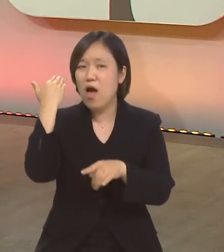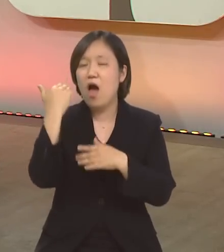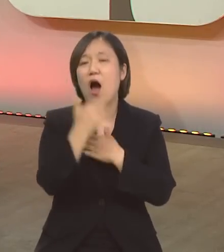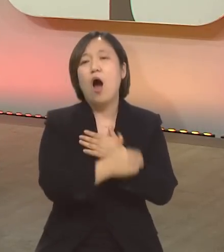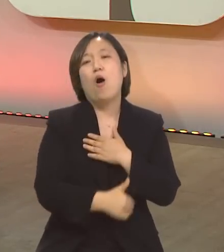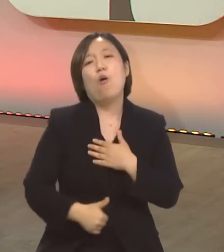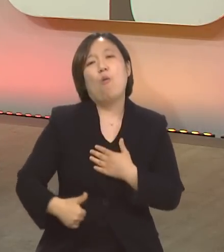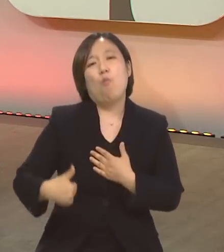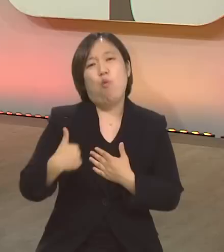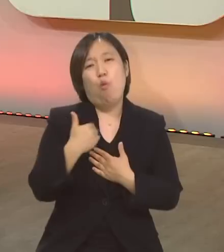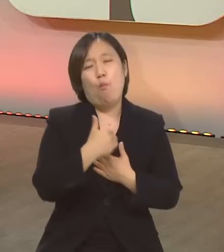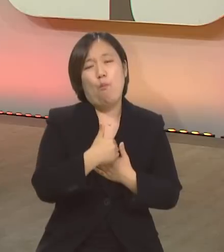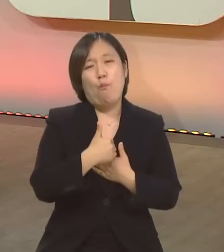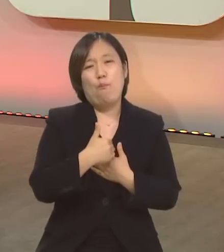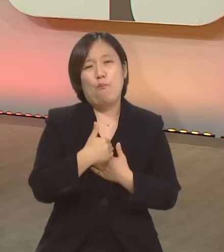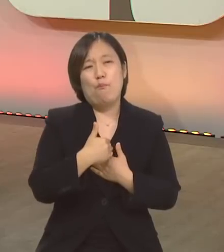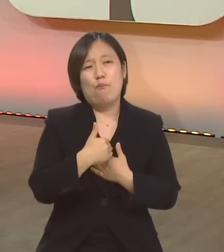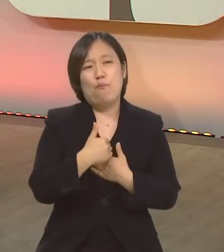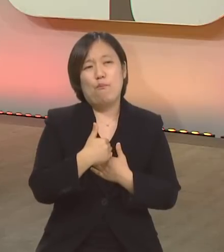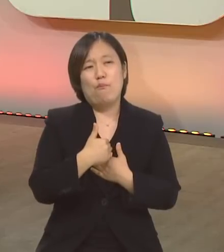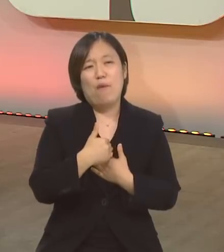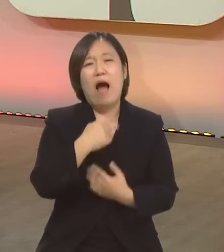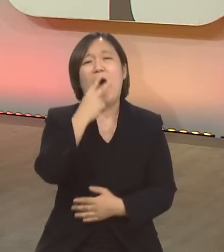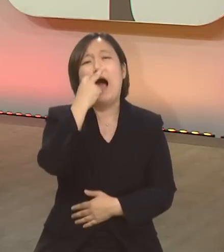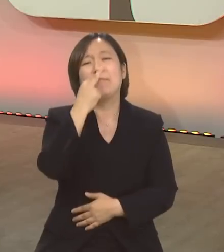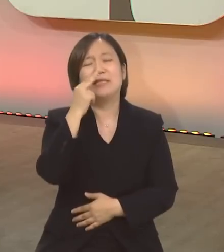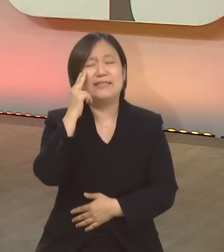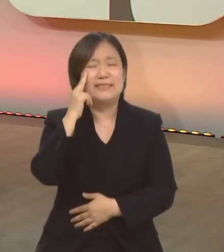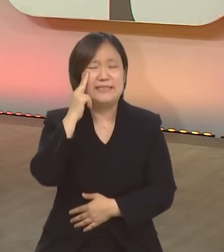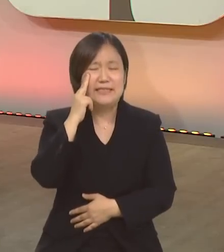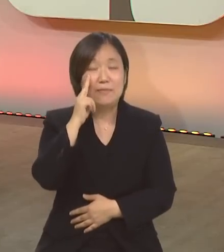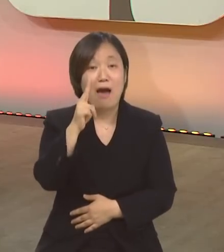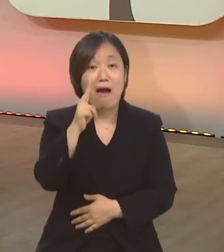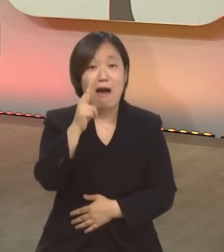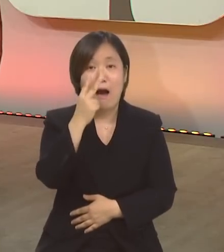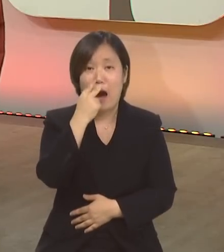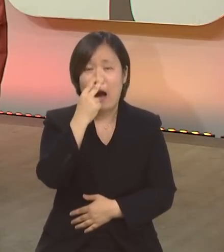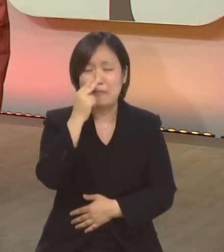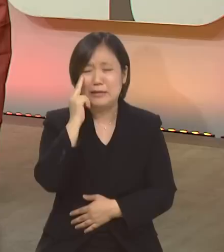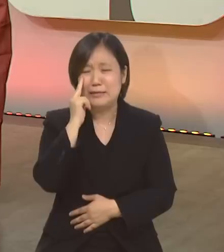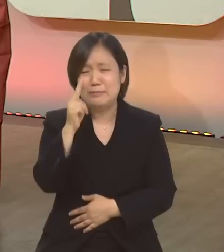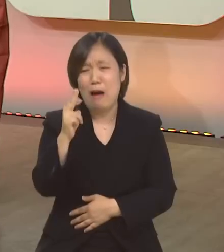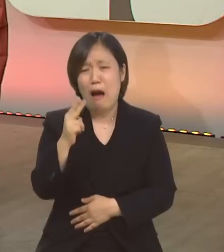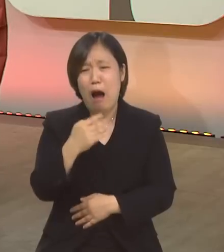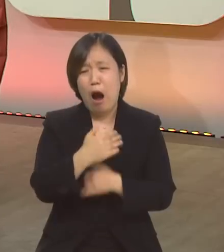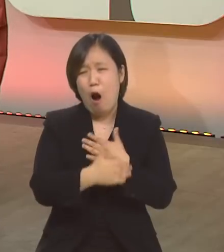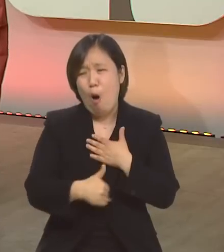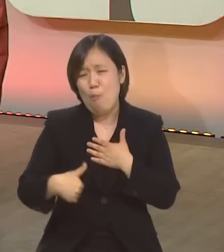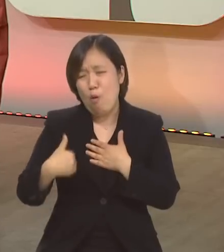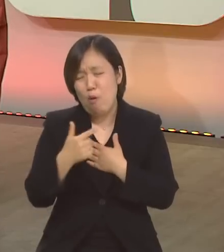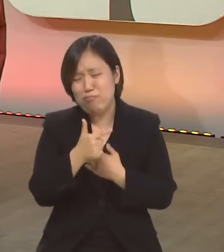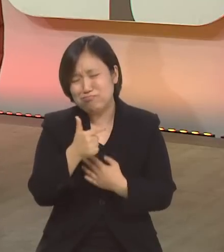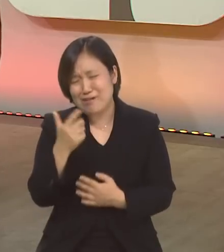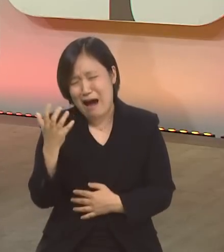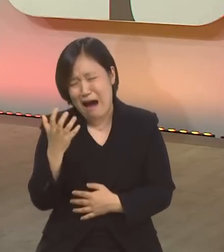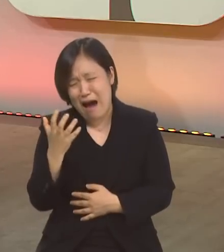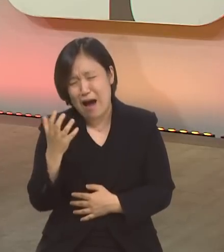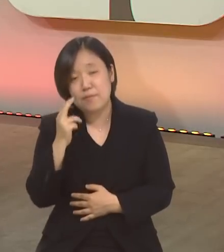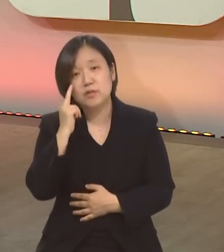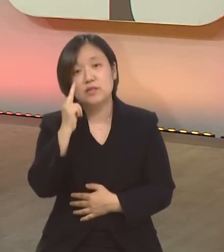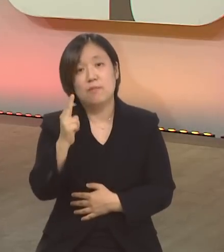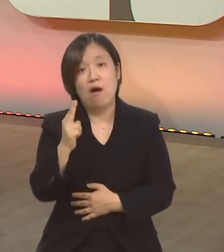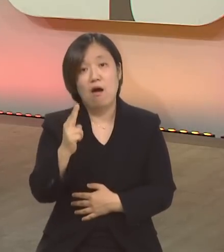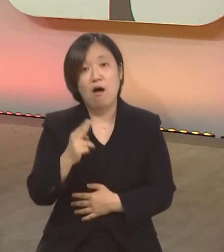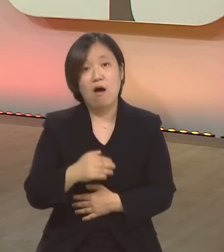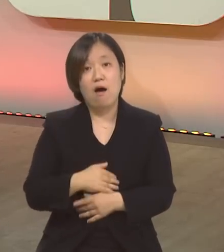몸이 몸살 심한 감기 몸살을 걸린 것처럼 몸이 너무나 아프더래요 그냥